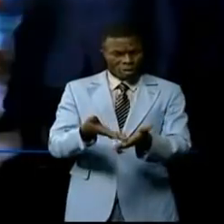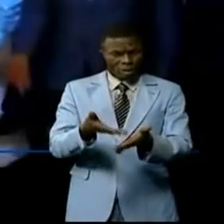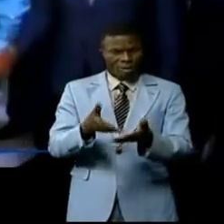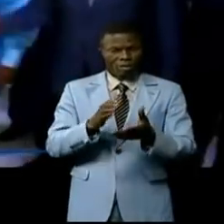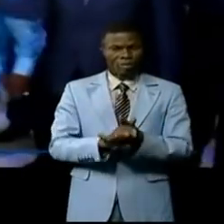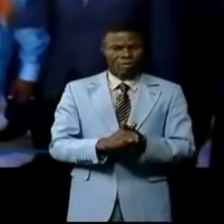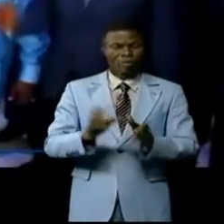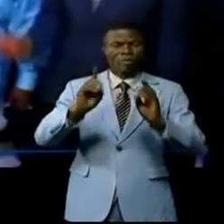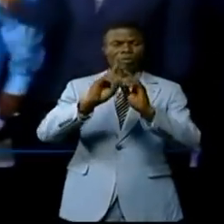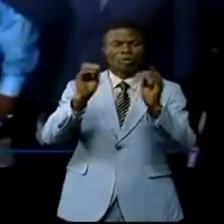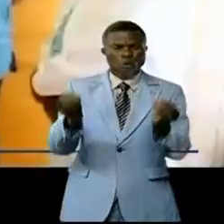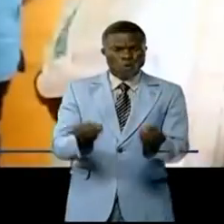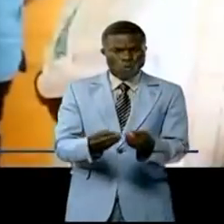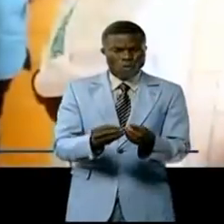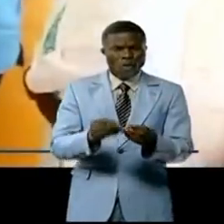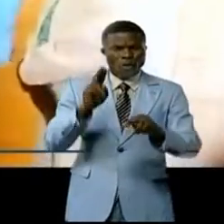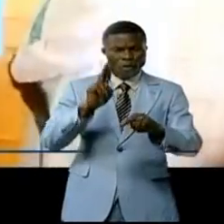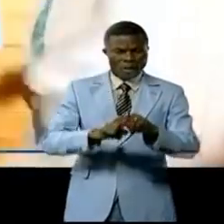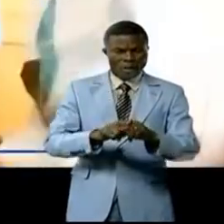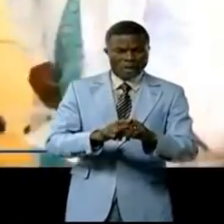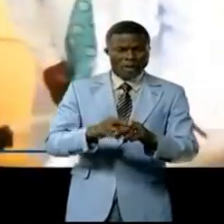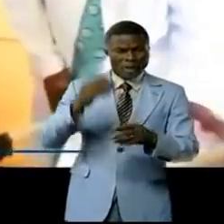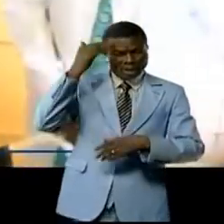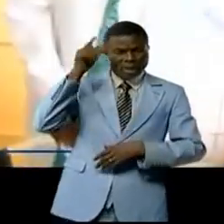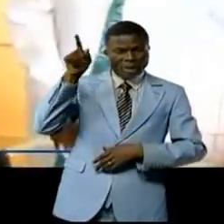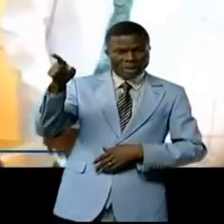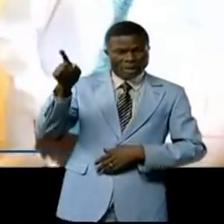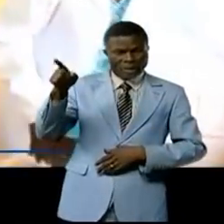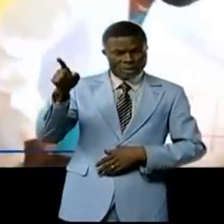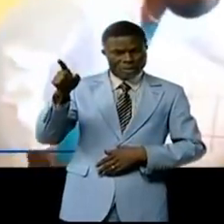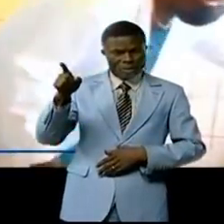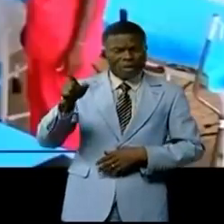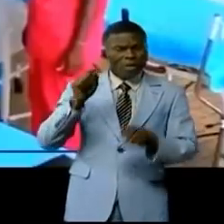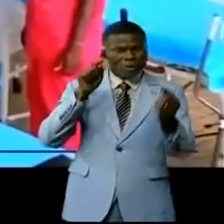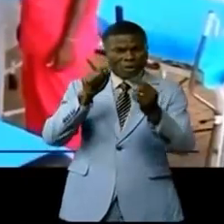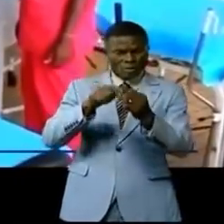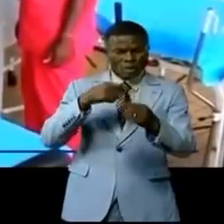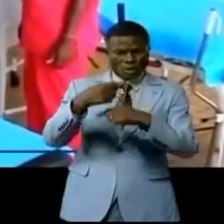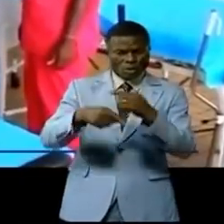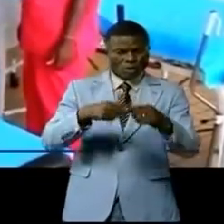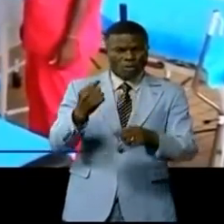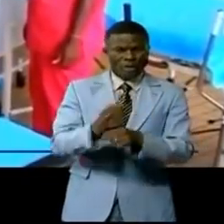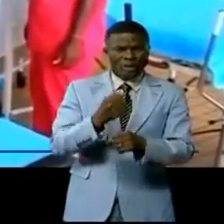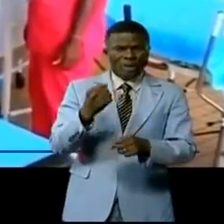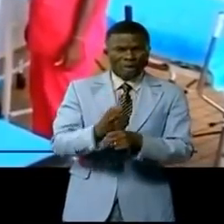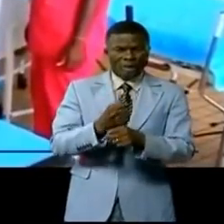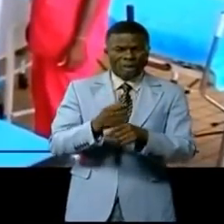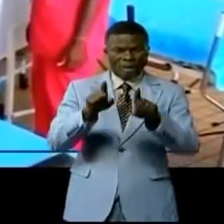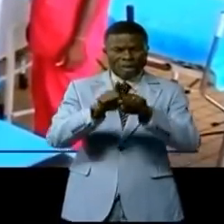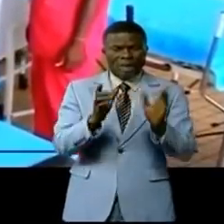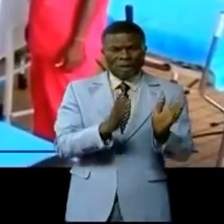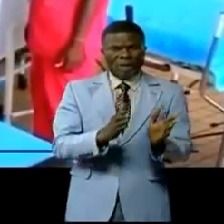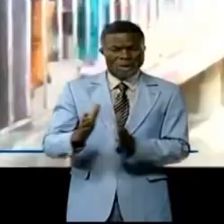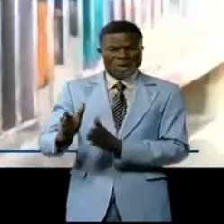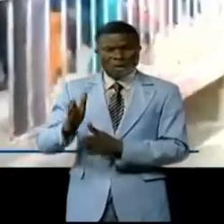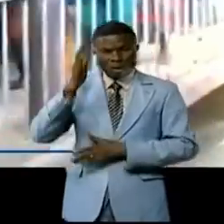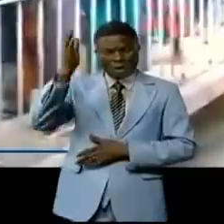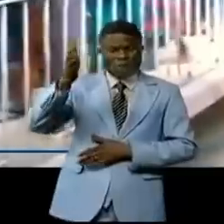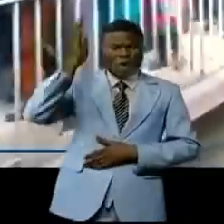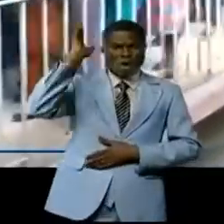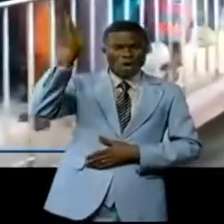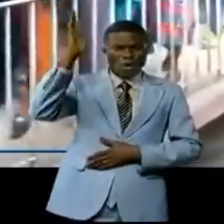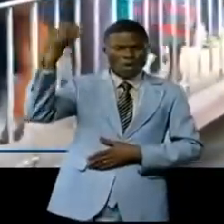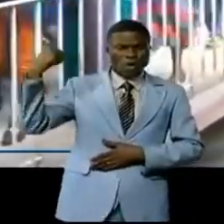La délégation séjourne dans cette partie du pays dans le but de lancer quelques travaux et de préparer la prochaine conférence